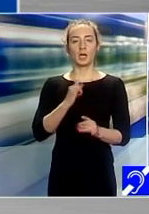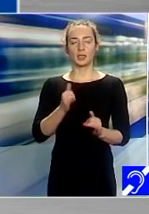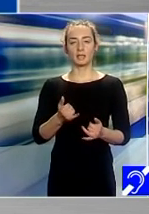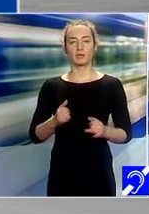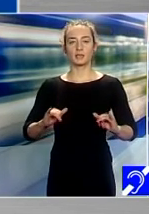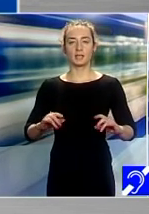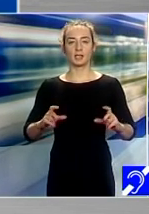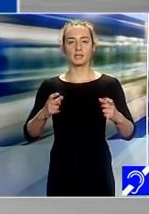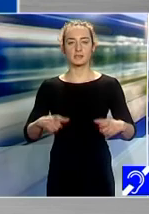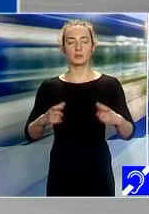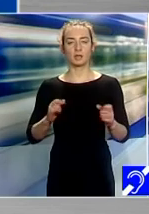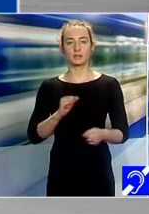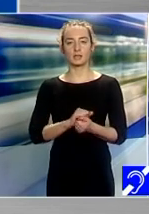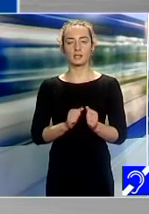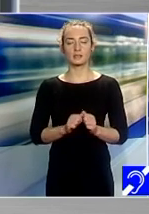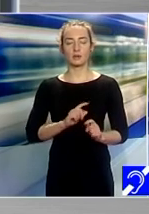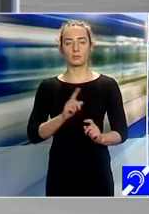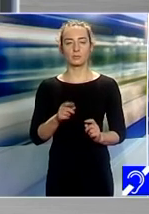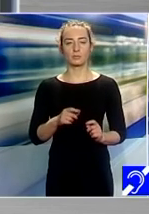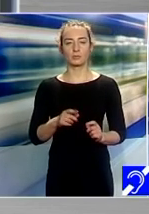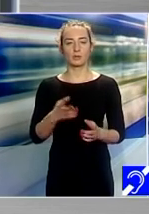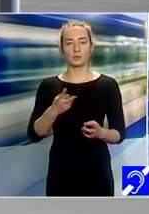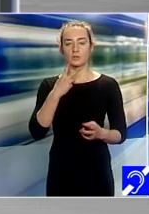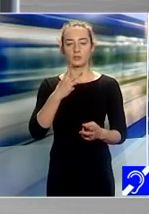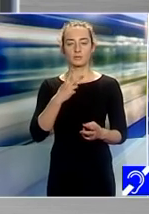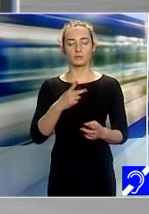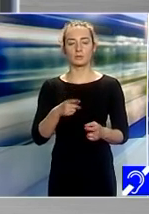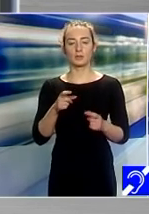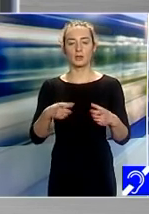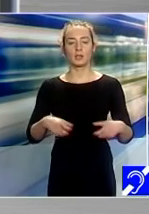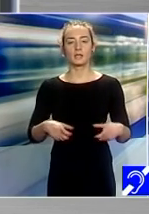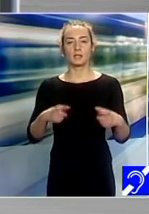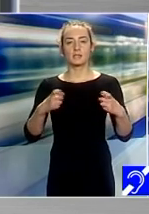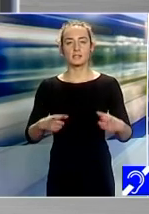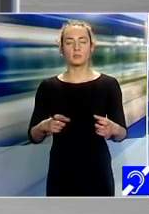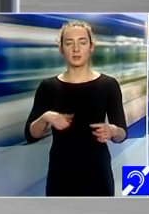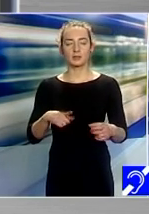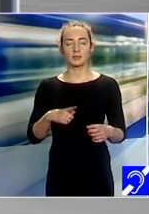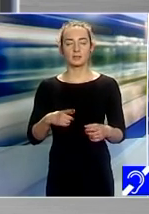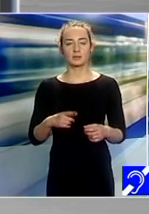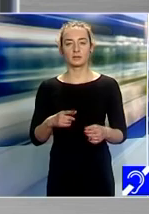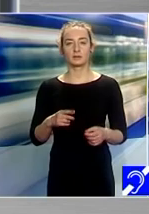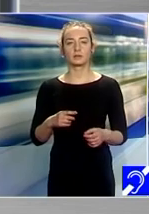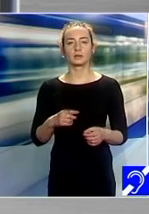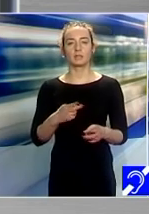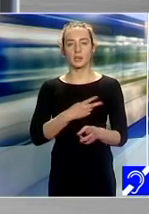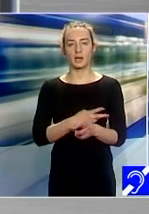constatat? Păi, aceste situații sunt reale. Acum mă refer la prelungirea concediului.